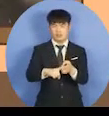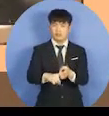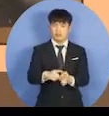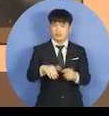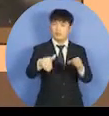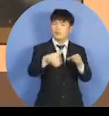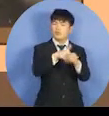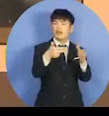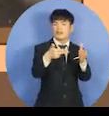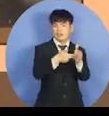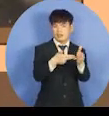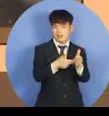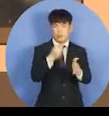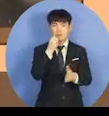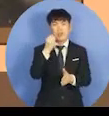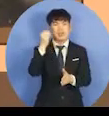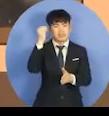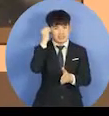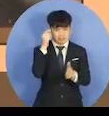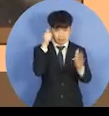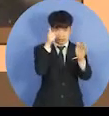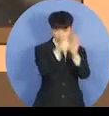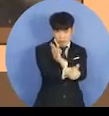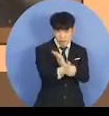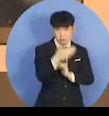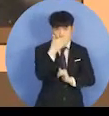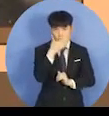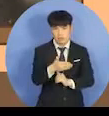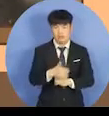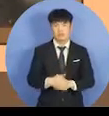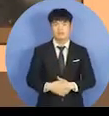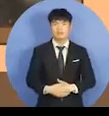내용은 천안문화재단 홈페이지에서 확인할 수 있습니다.